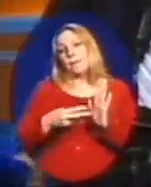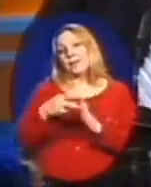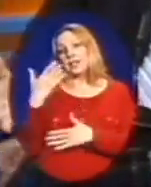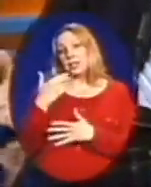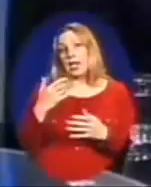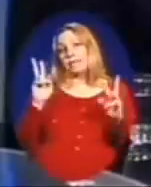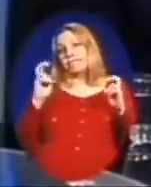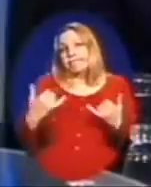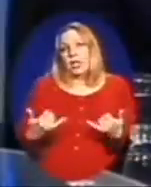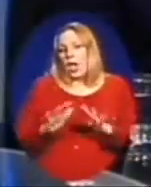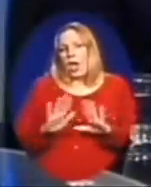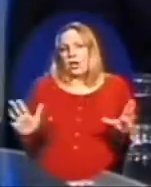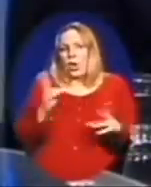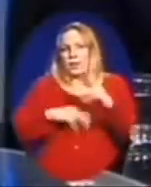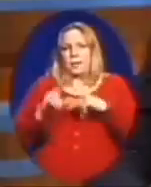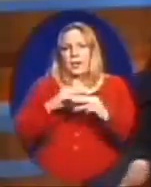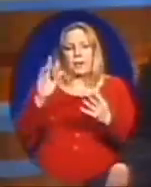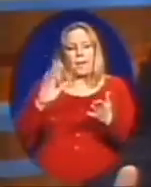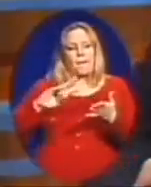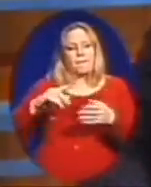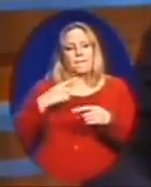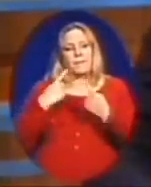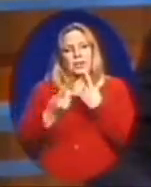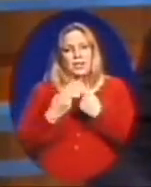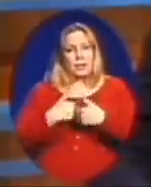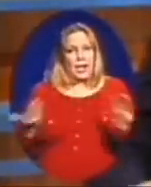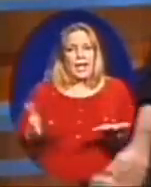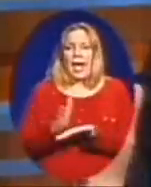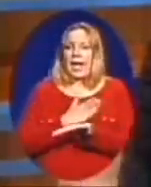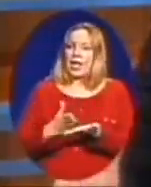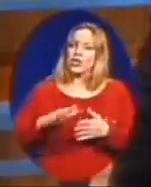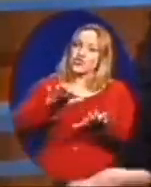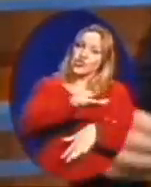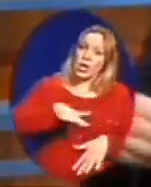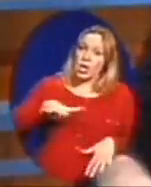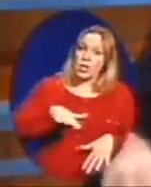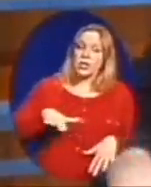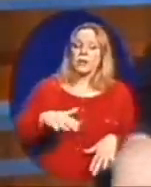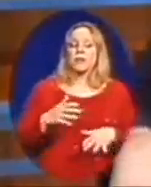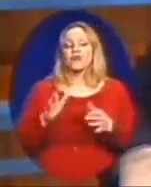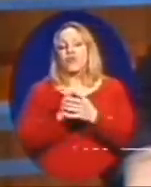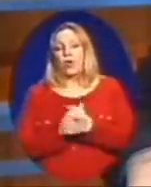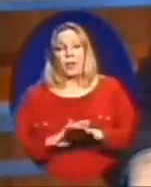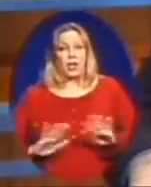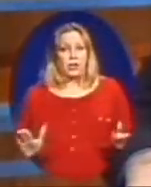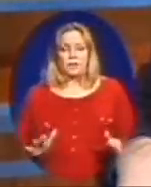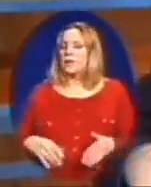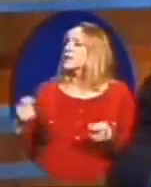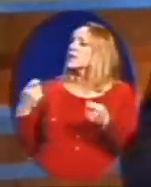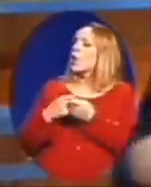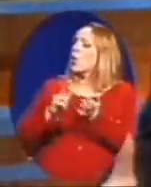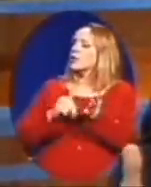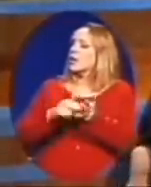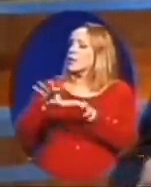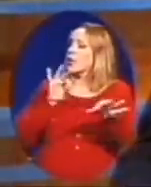לא נמצא על הפרק, אין מסע ומתן, אין הכרעה על שטחים ושלום. נכון, אבל גם נושא מערכת הבחירות